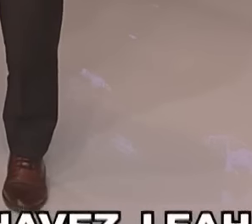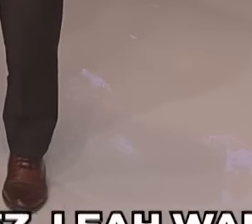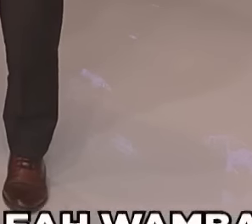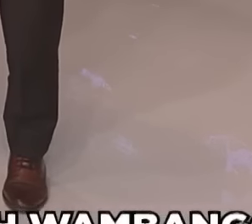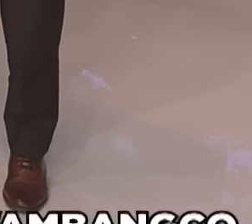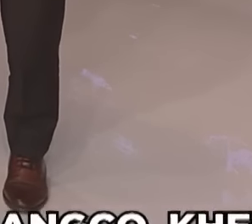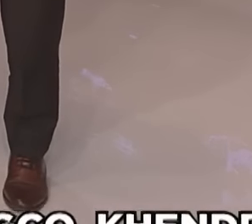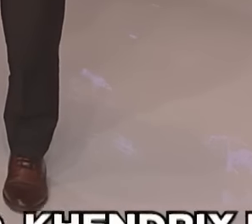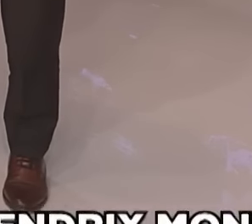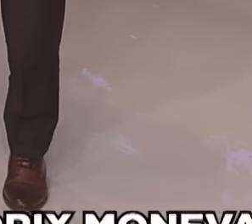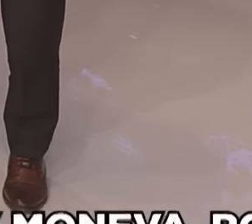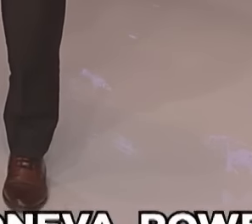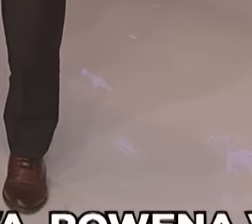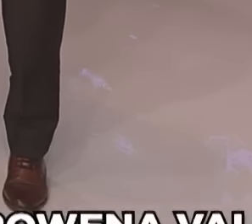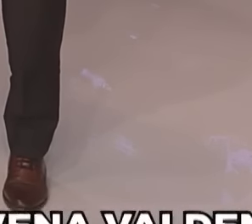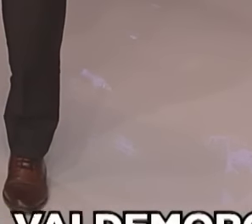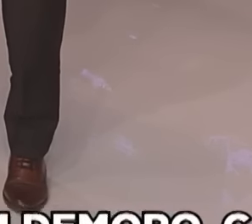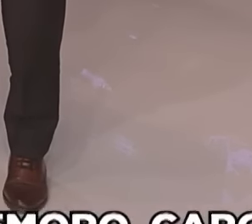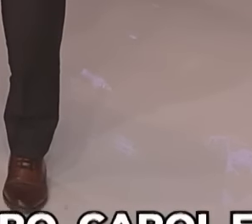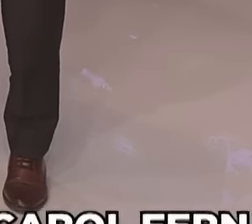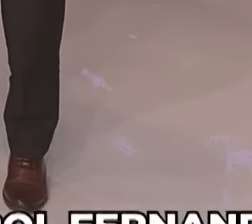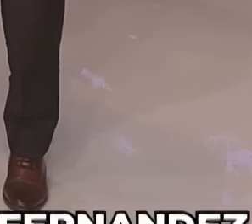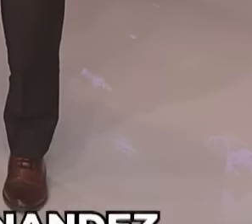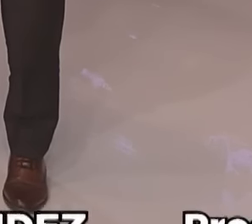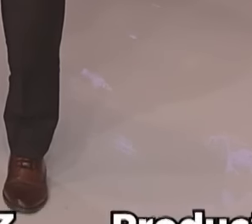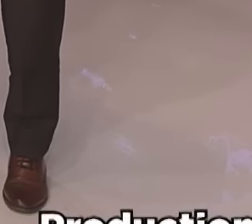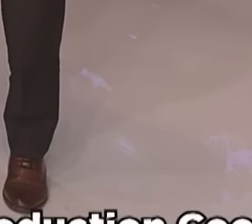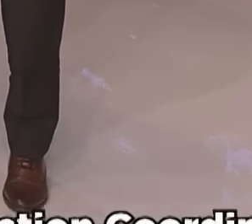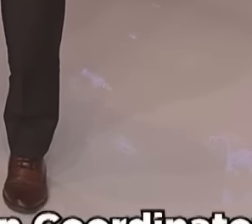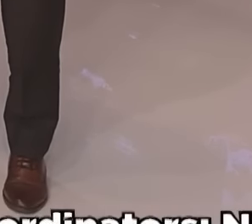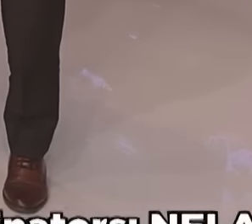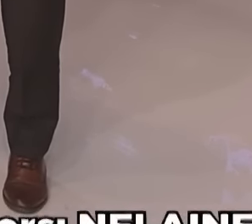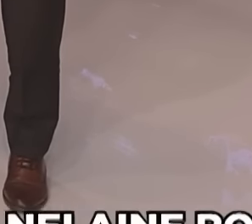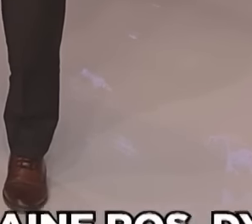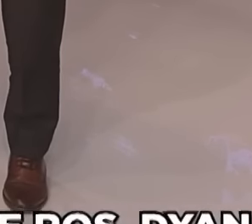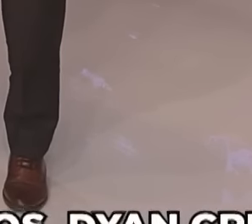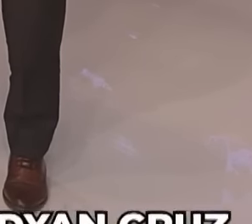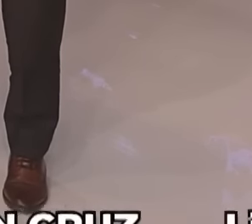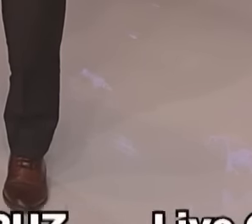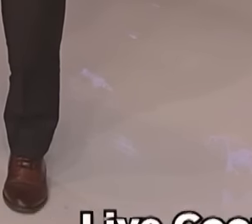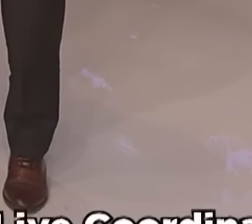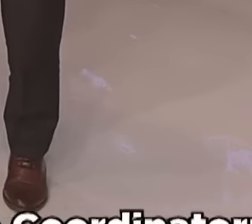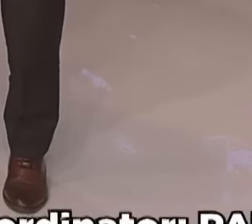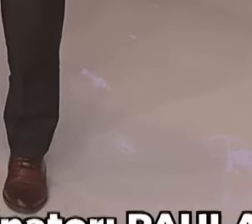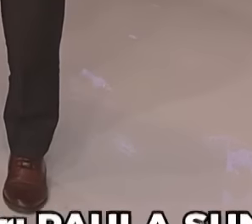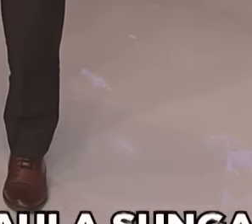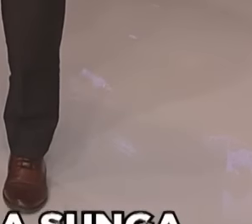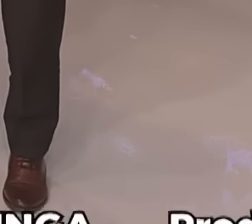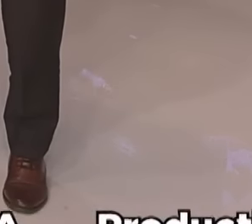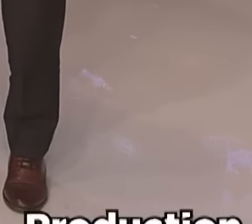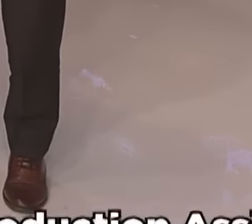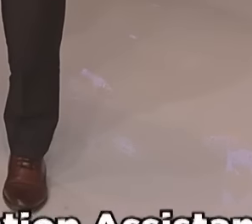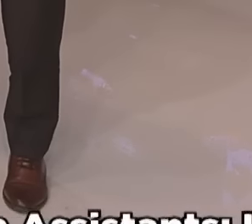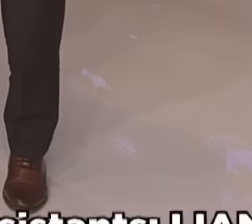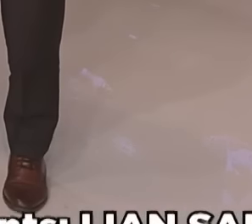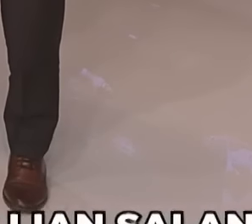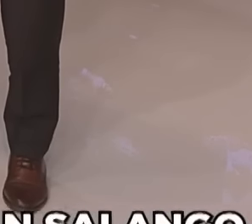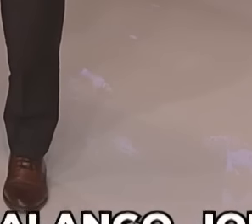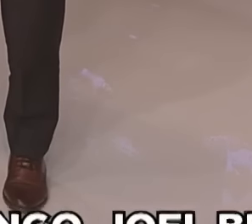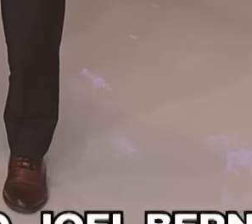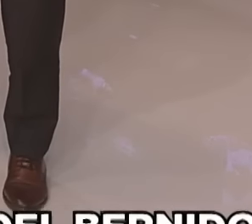iba eh. Oo. Pinababayaan na ng karamihan daw yun. Nakausap ko yung Meralco eh. Dahil ang Meralco, tinaas nila ang poste. Pero makalumang